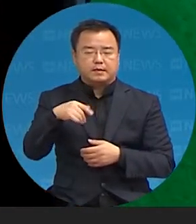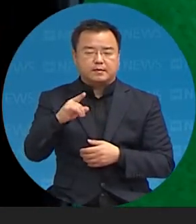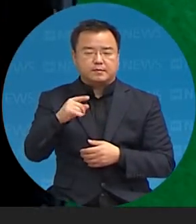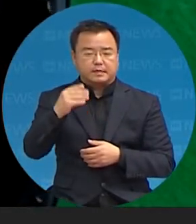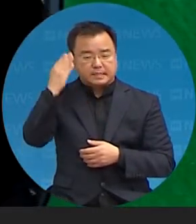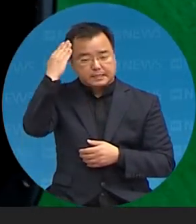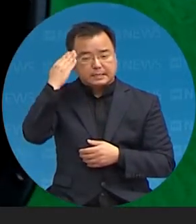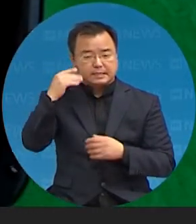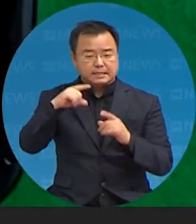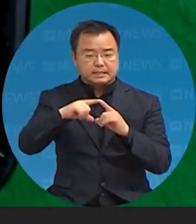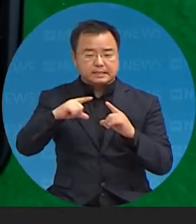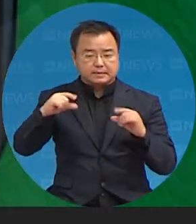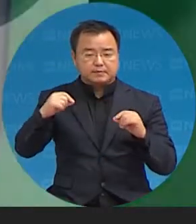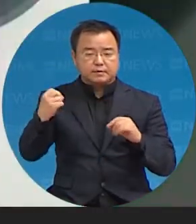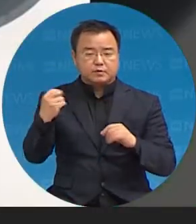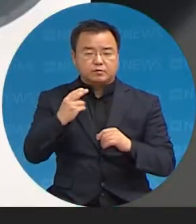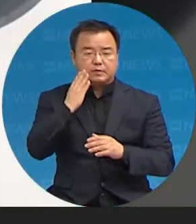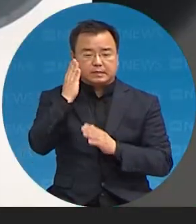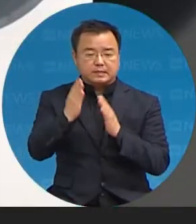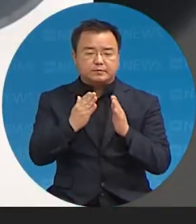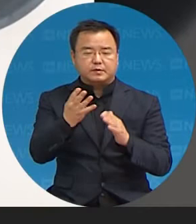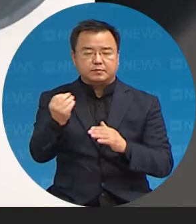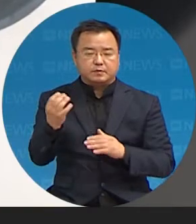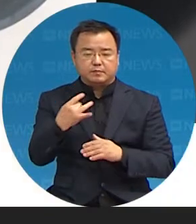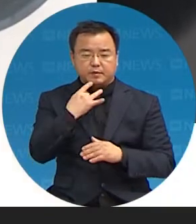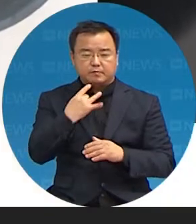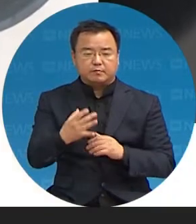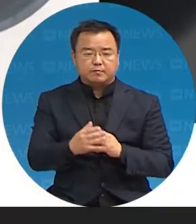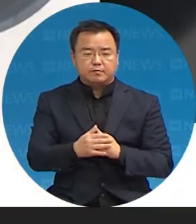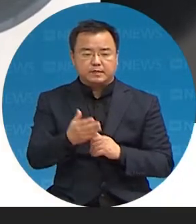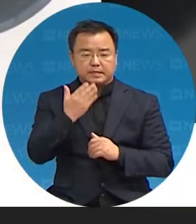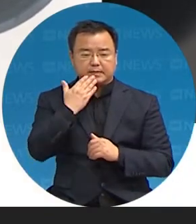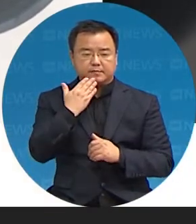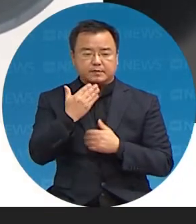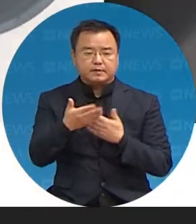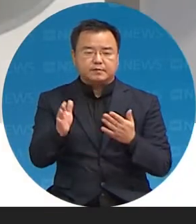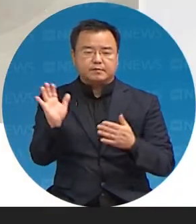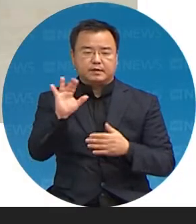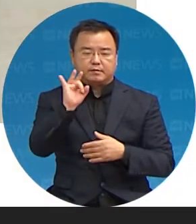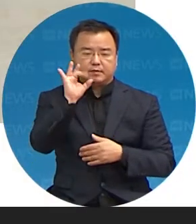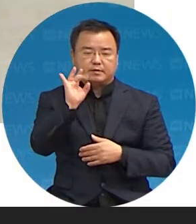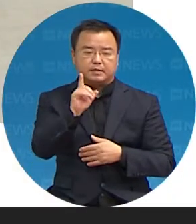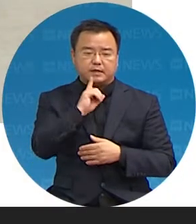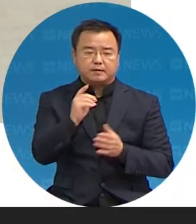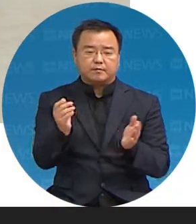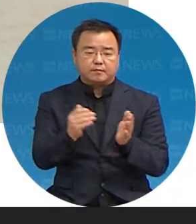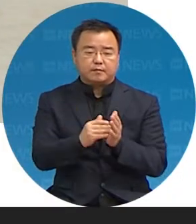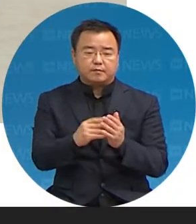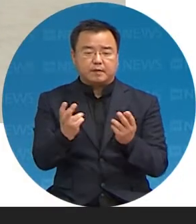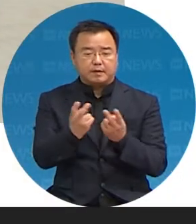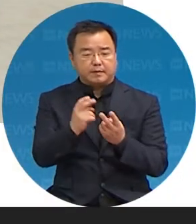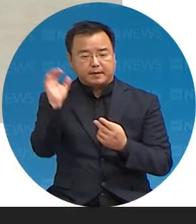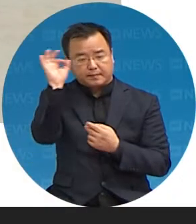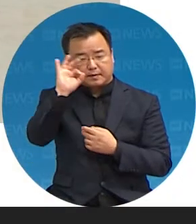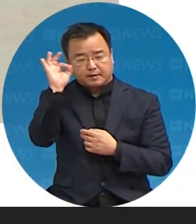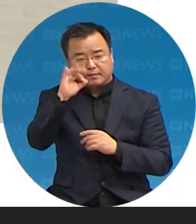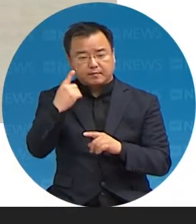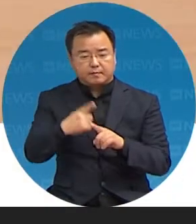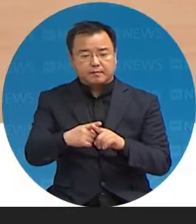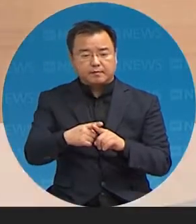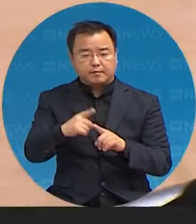안되는 김치 뿐입니다 ccl 강행하고 말고 같은 하 작곡에 사이에 방법에 작가가 보셔야